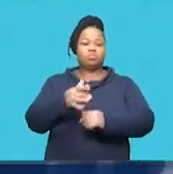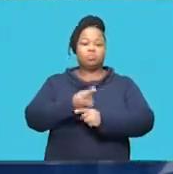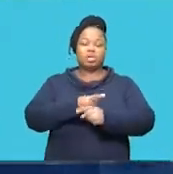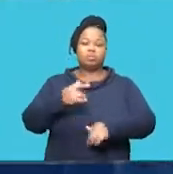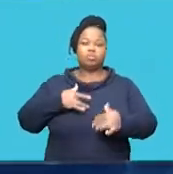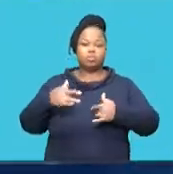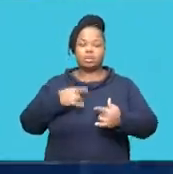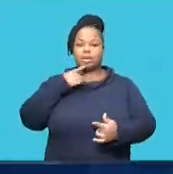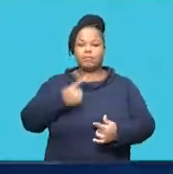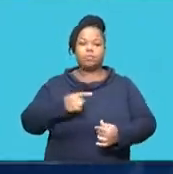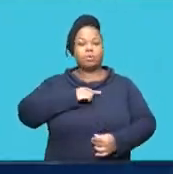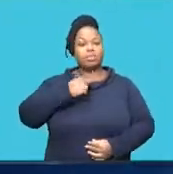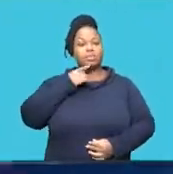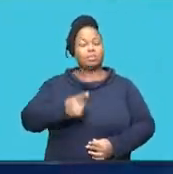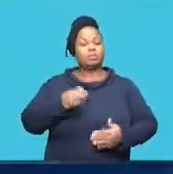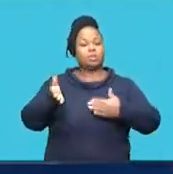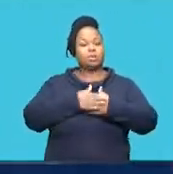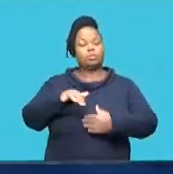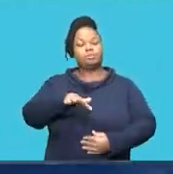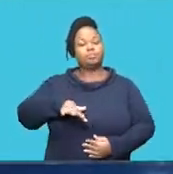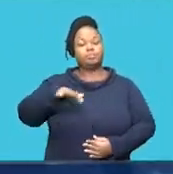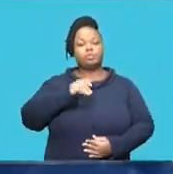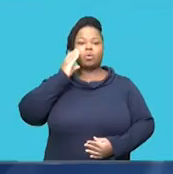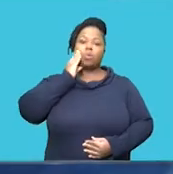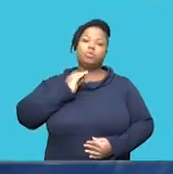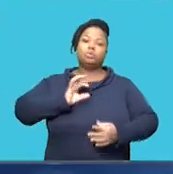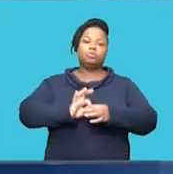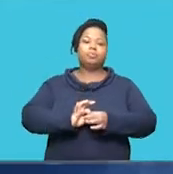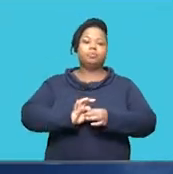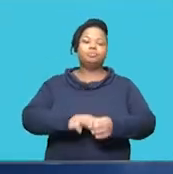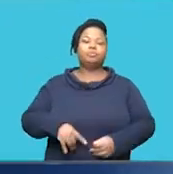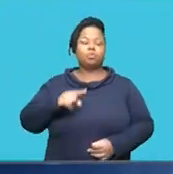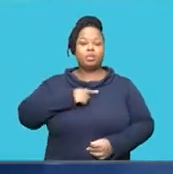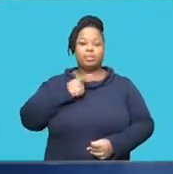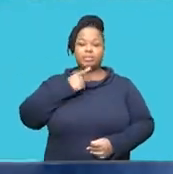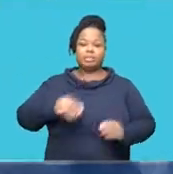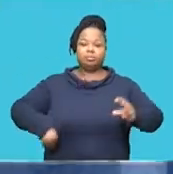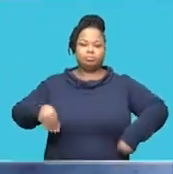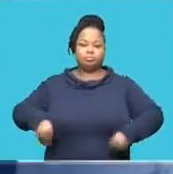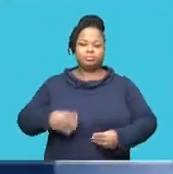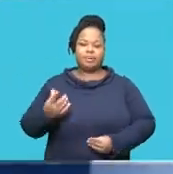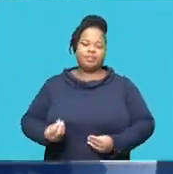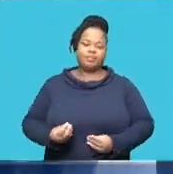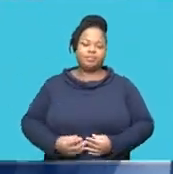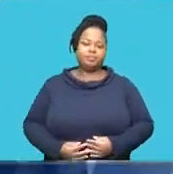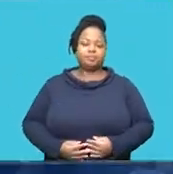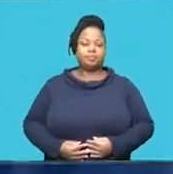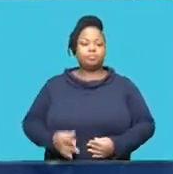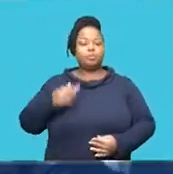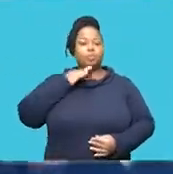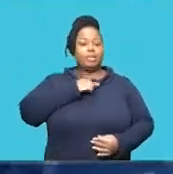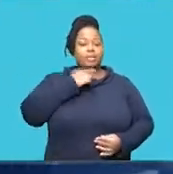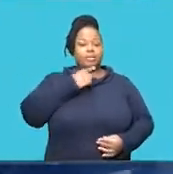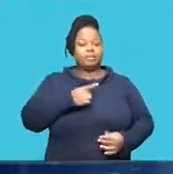zabo. Zokuvala mba iziko i-Soweto Home for the Aged ngezityholo zobuqhophololo. Kunye nempatho